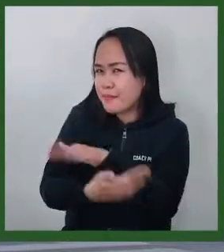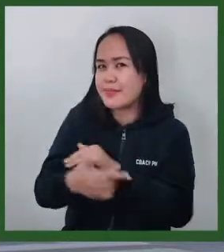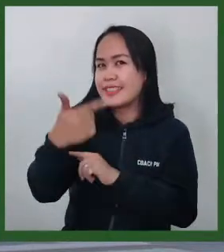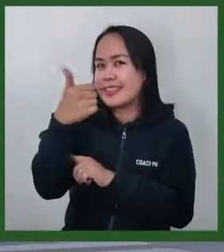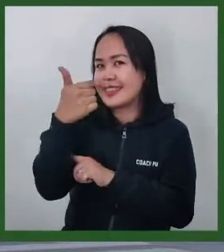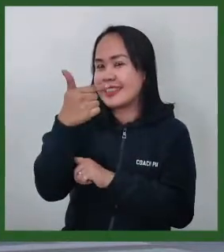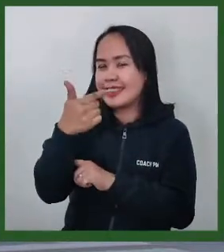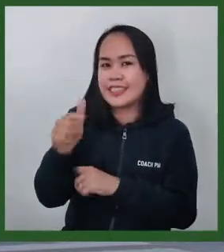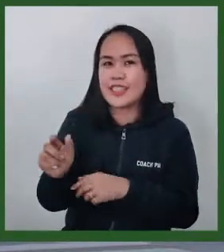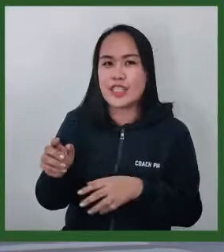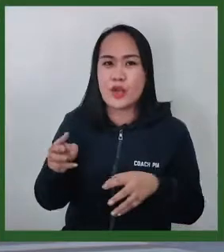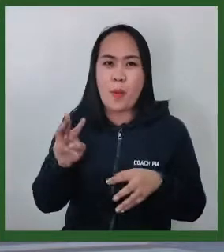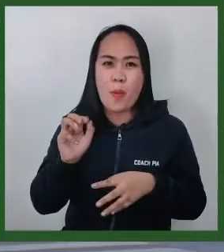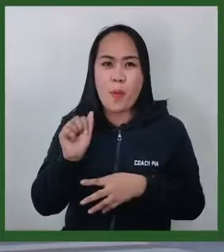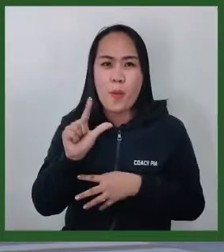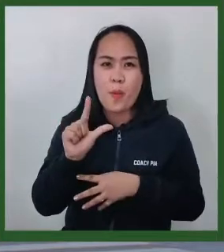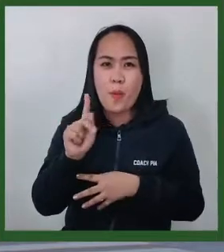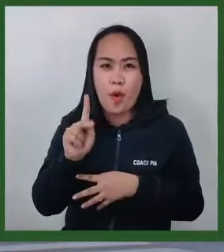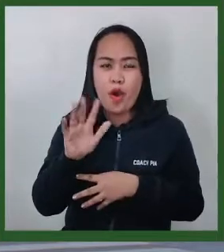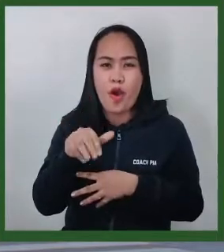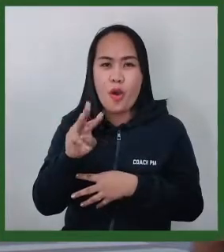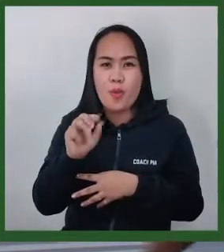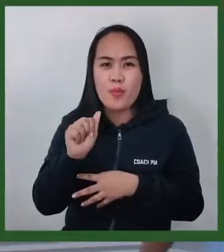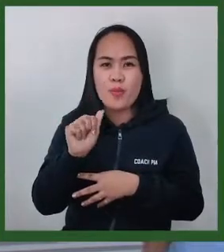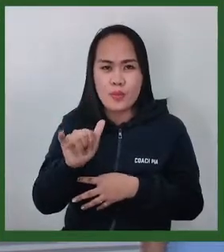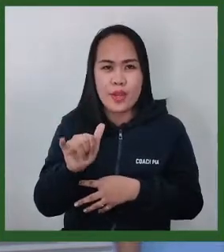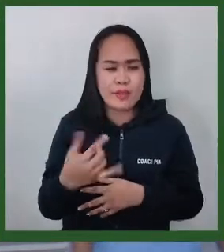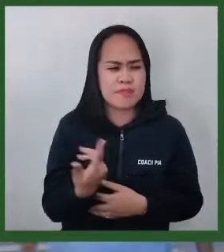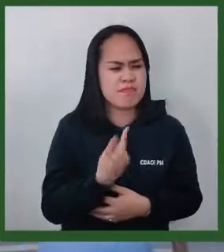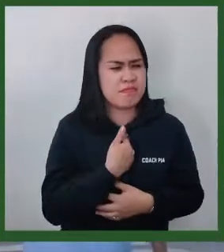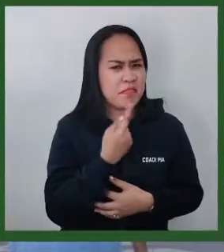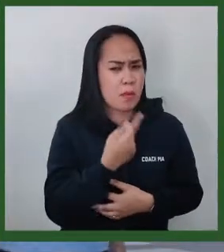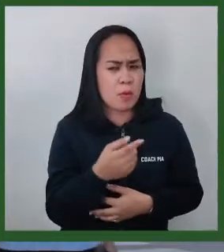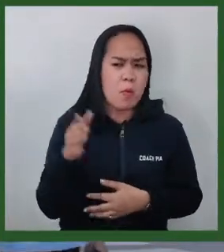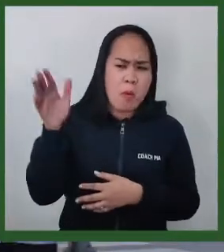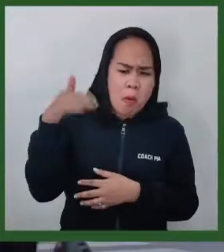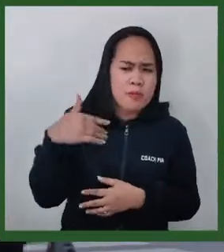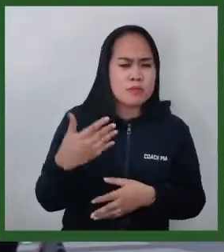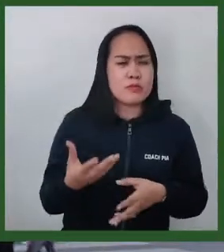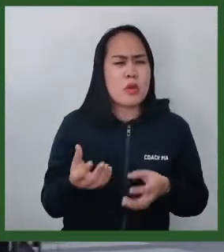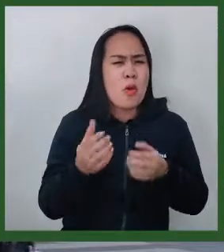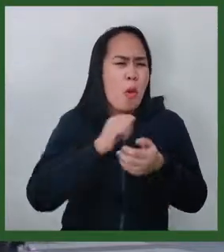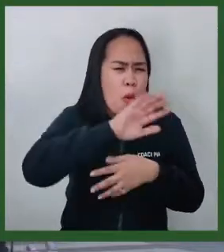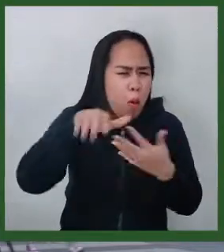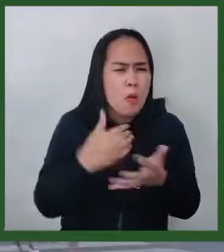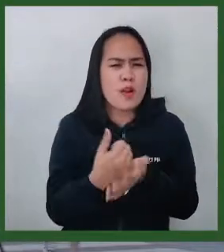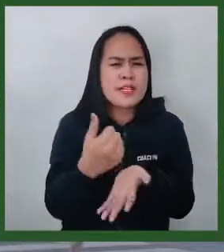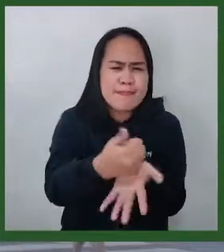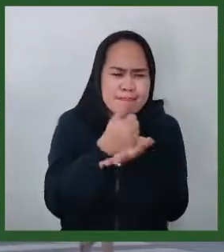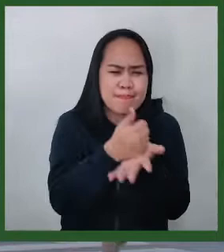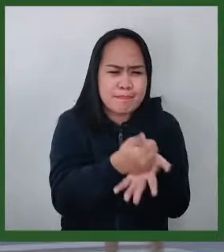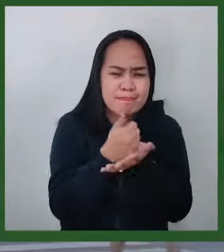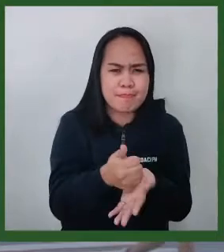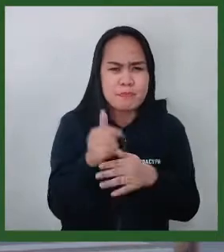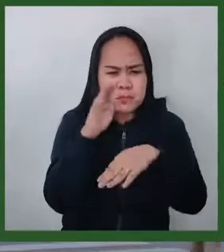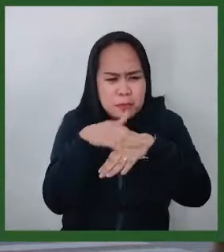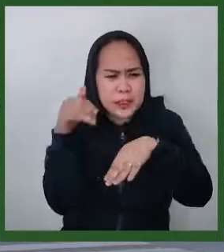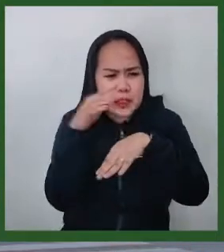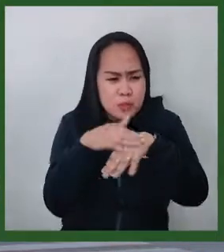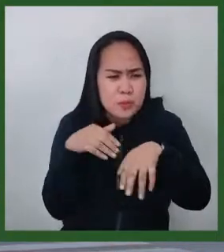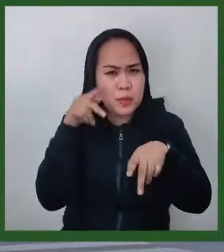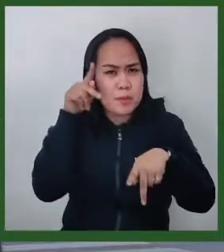Pearl Project, magtulong-tulong lang tayo, makausap natin ang mga wastong tao, matap natin ang